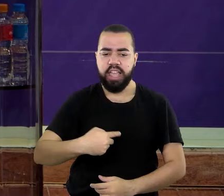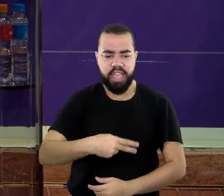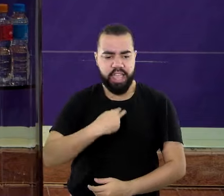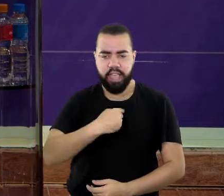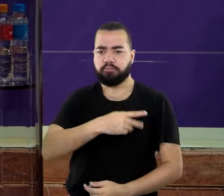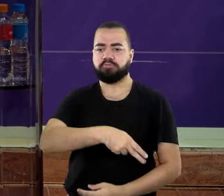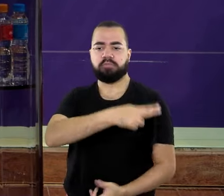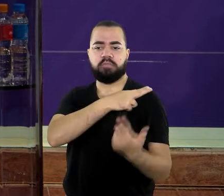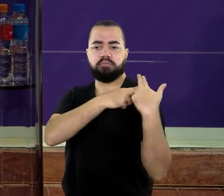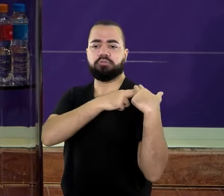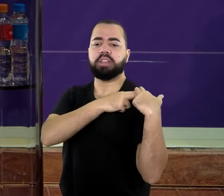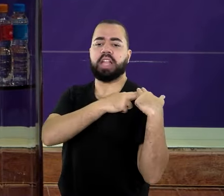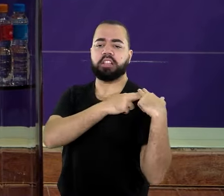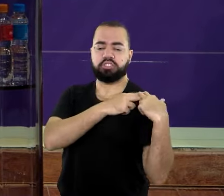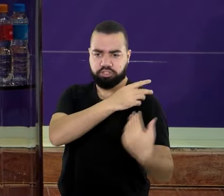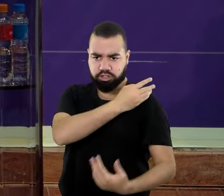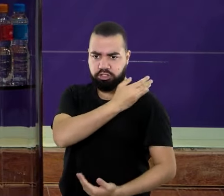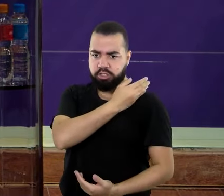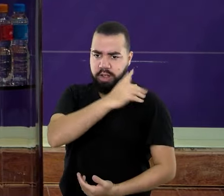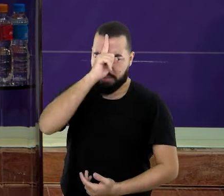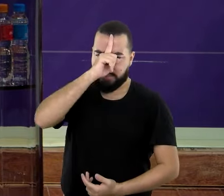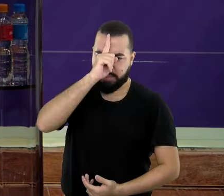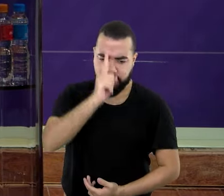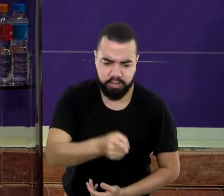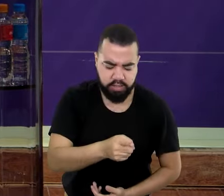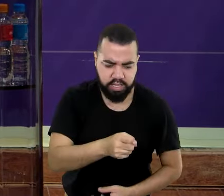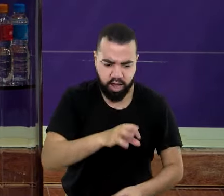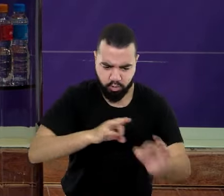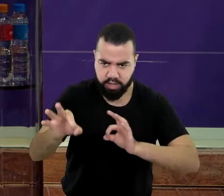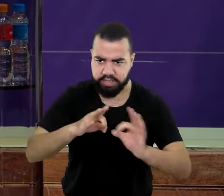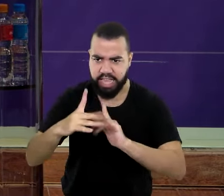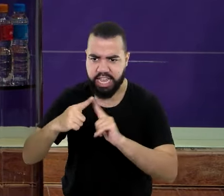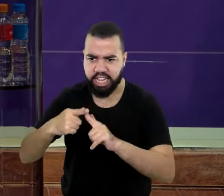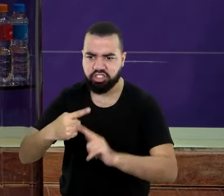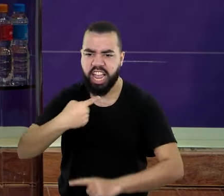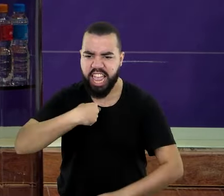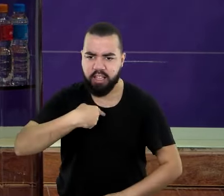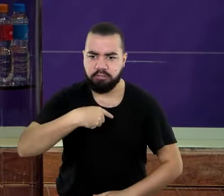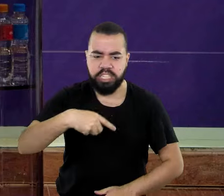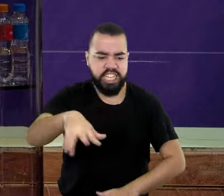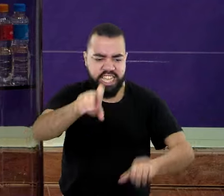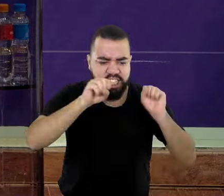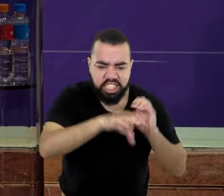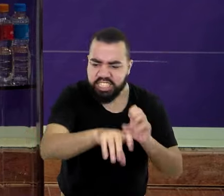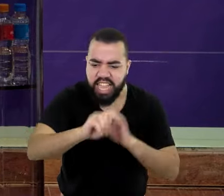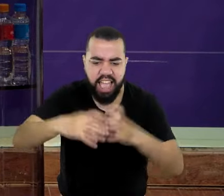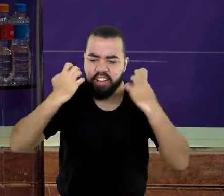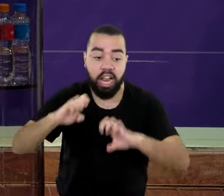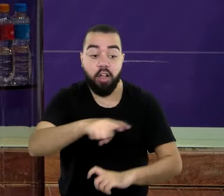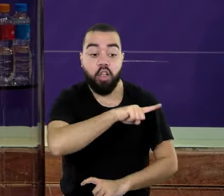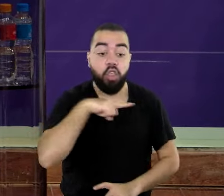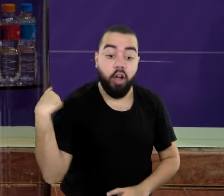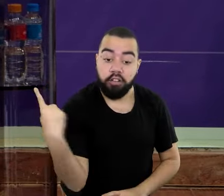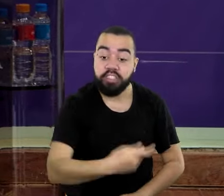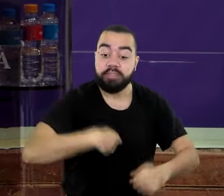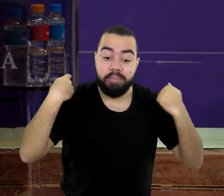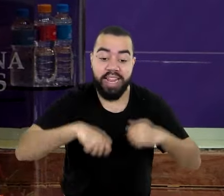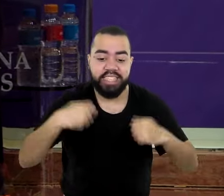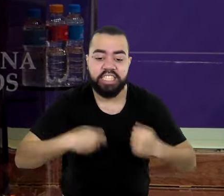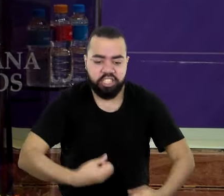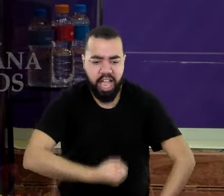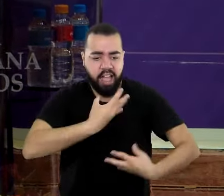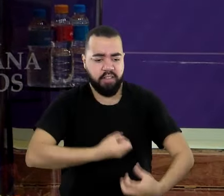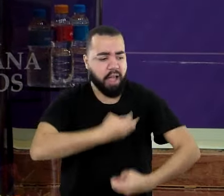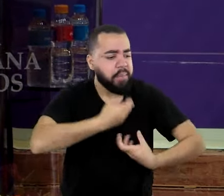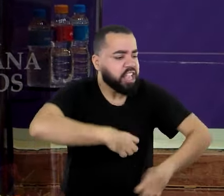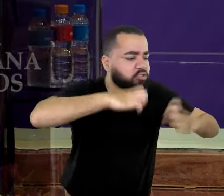Supremo Conselho, então usei essa autoridade para evangelizar. Shalom, 붕 전도합시다. Então falei, vamos fazer avivamento Shalom e